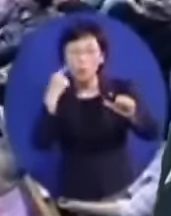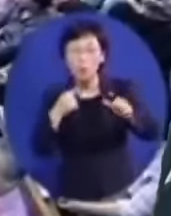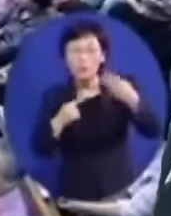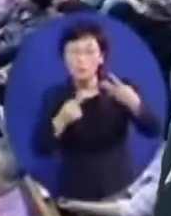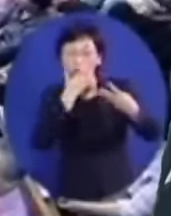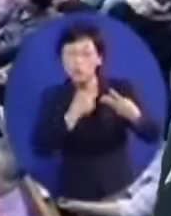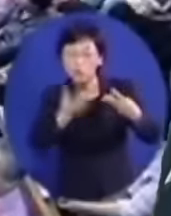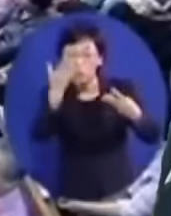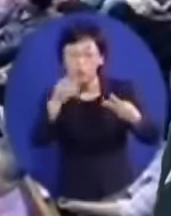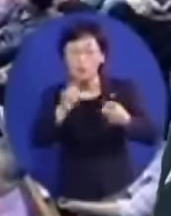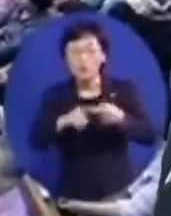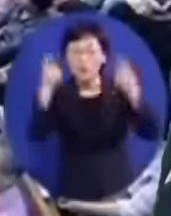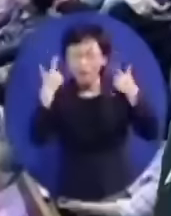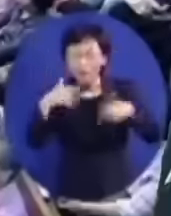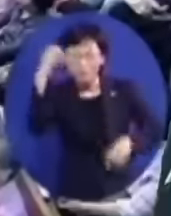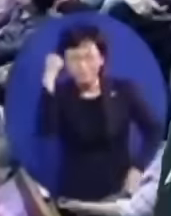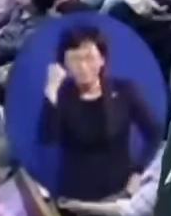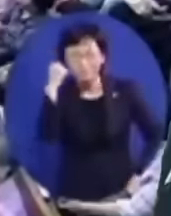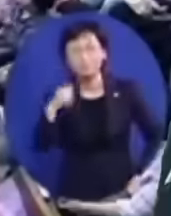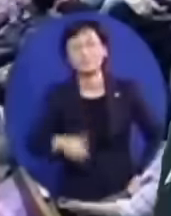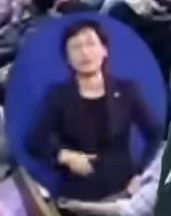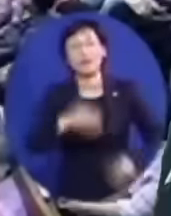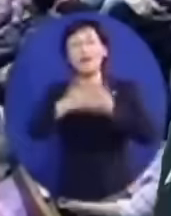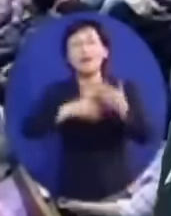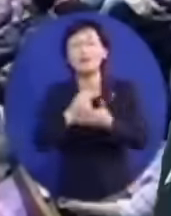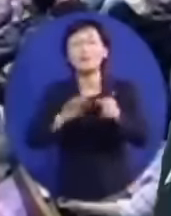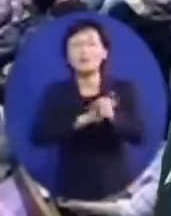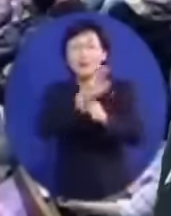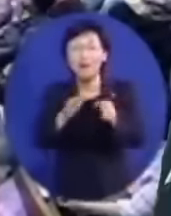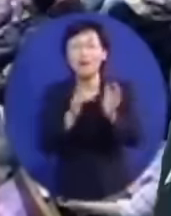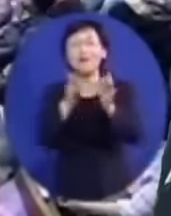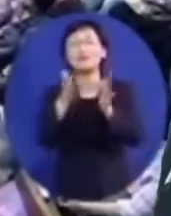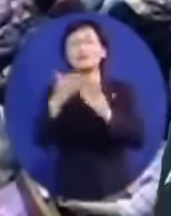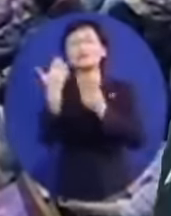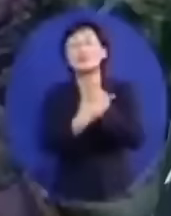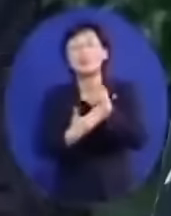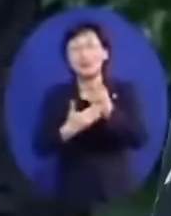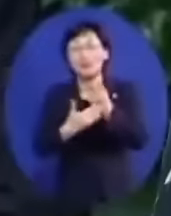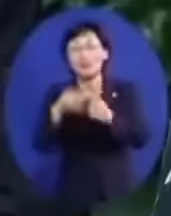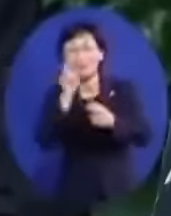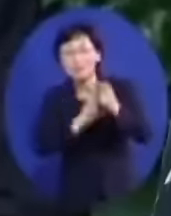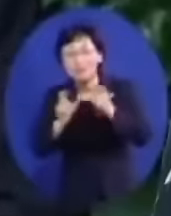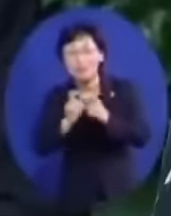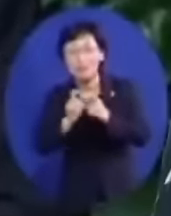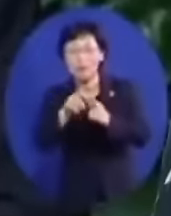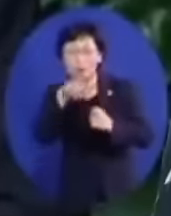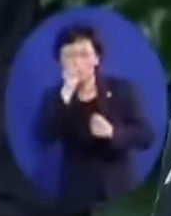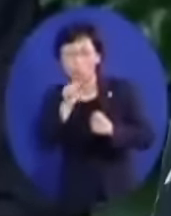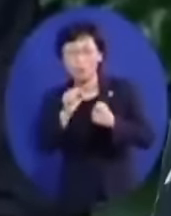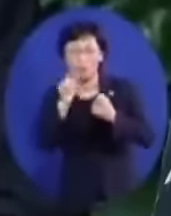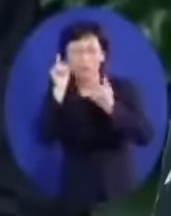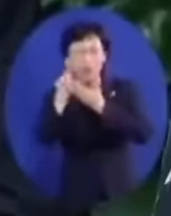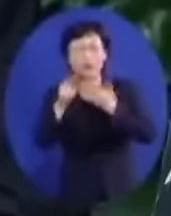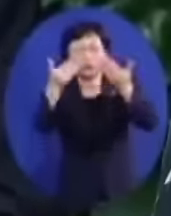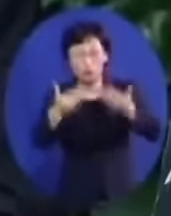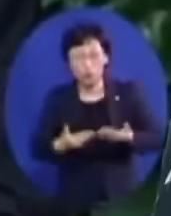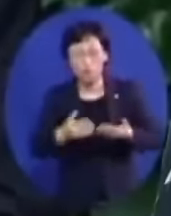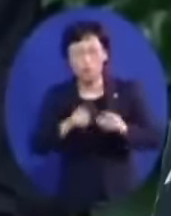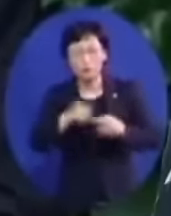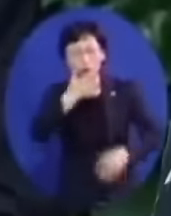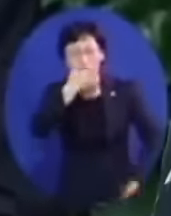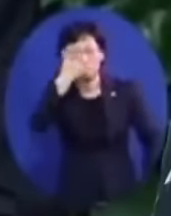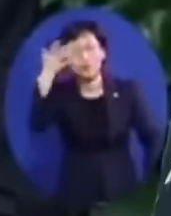늘 생각해야 되는 것입니다. 그리고 하나님의 사랑과 예수님의 은혜가 더 나은 내일을 주실 것을 꿈꿔야 되는 것입니다.